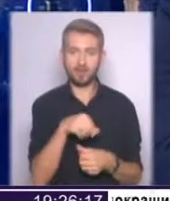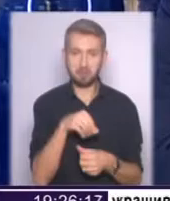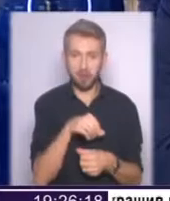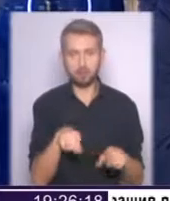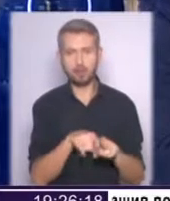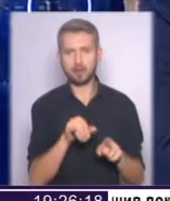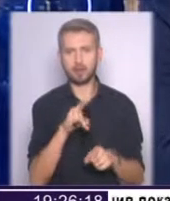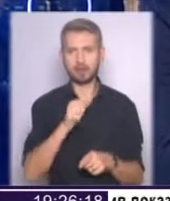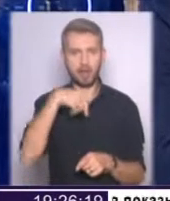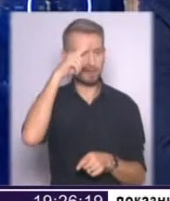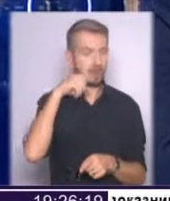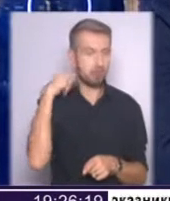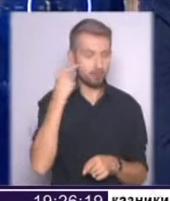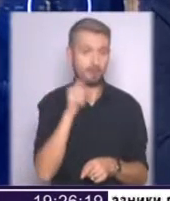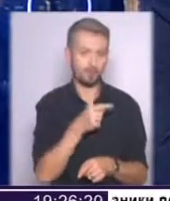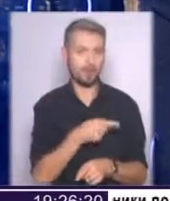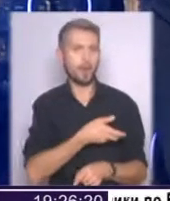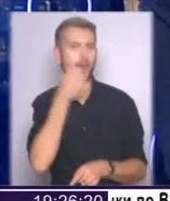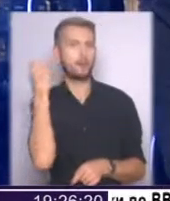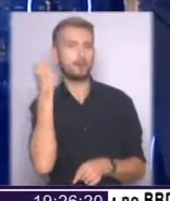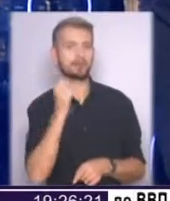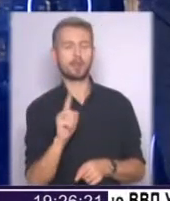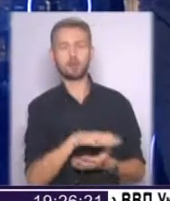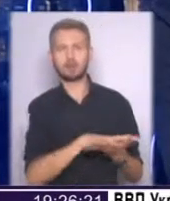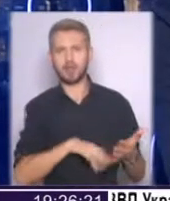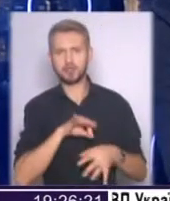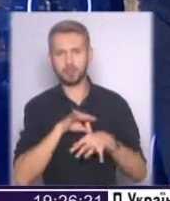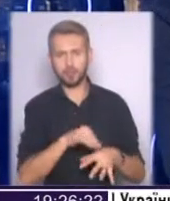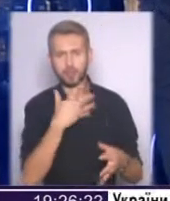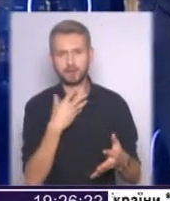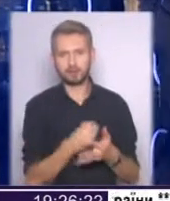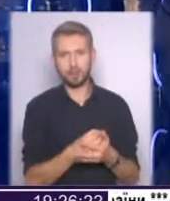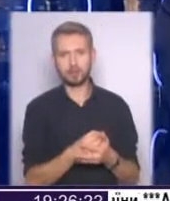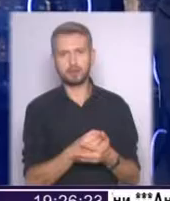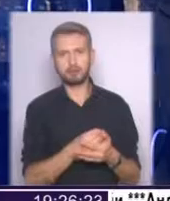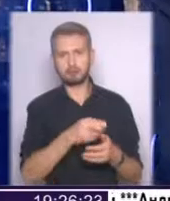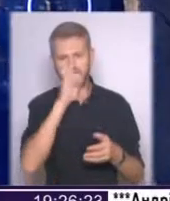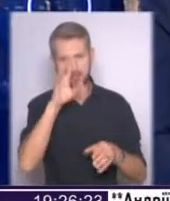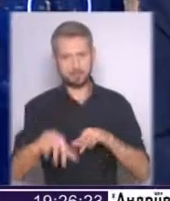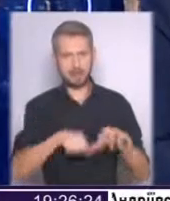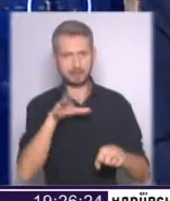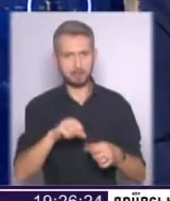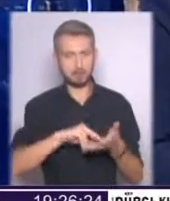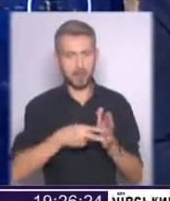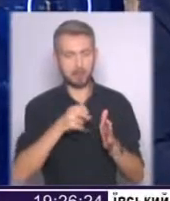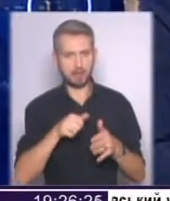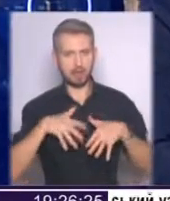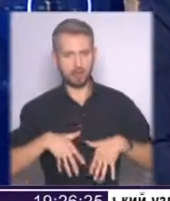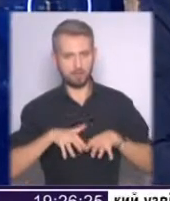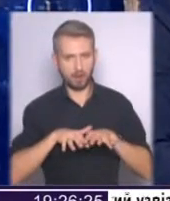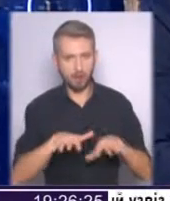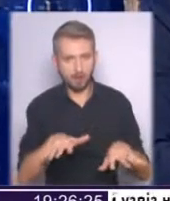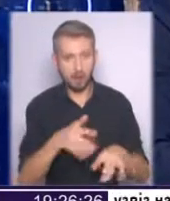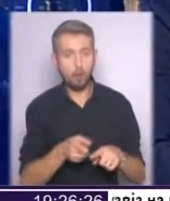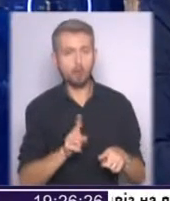і на Азербайджан, чим вона і користується, для того, щоб далі проводити свої імперські плани на Кавказ. отут це